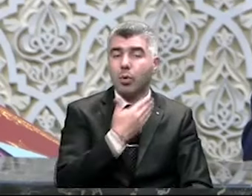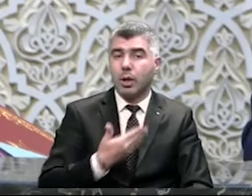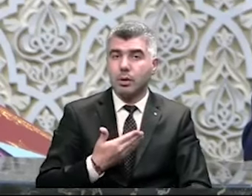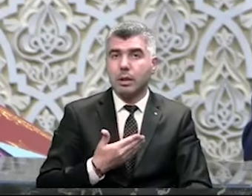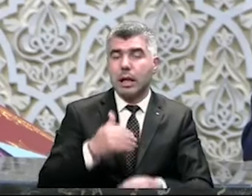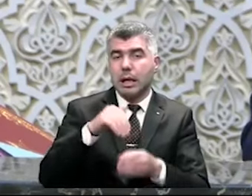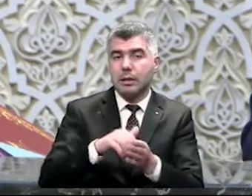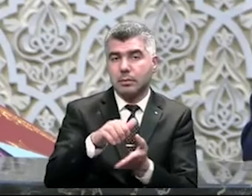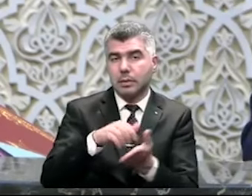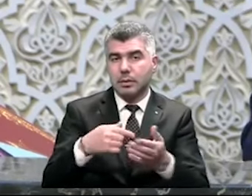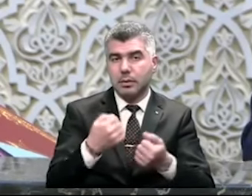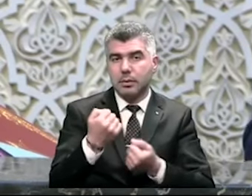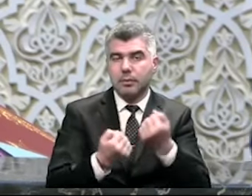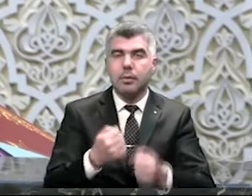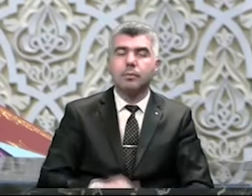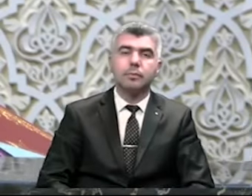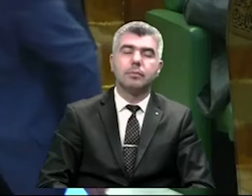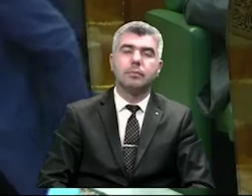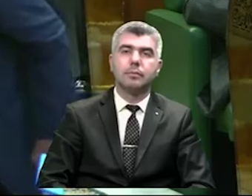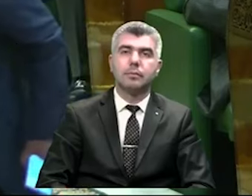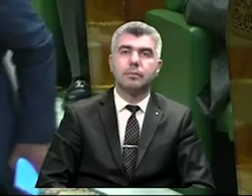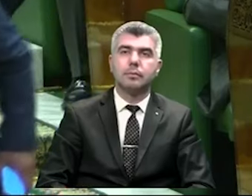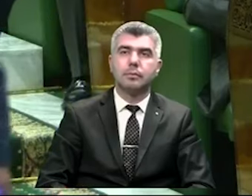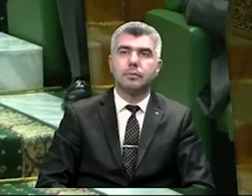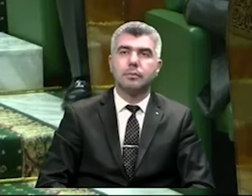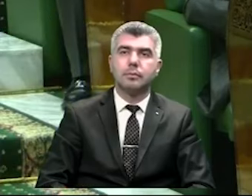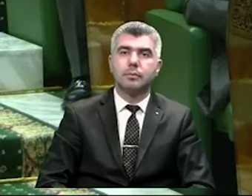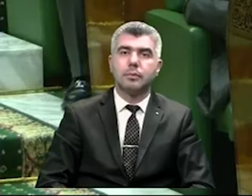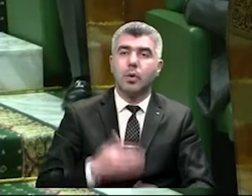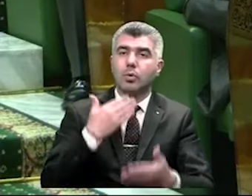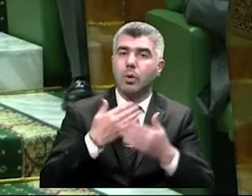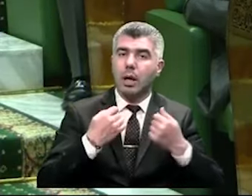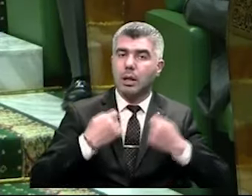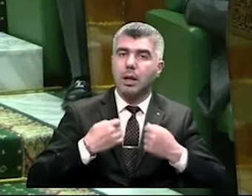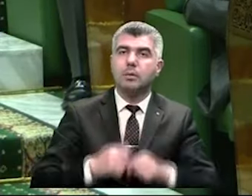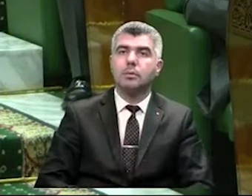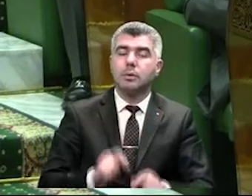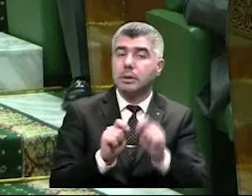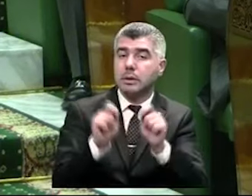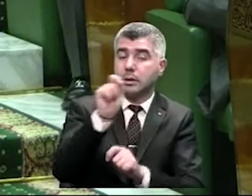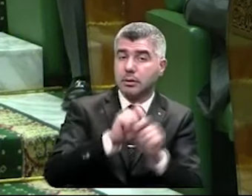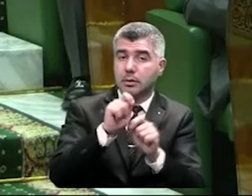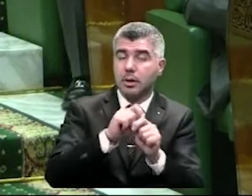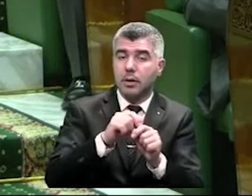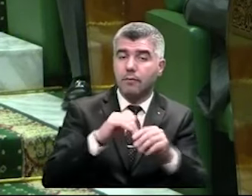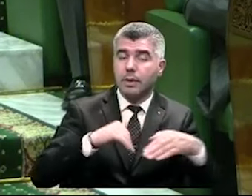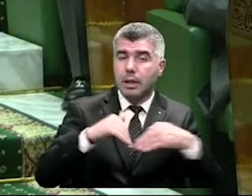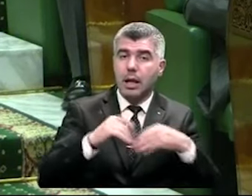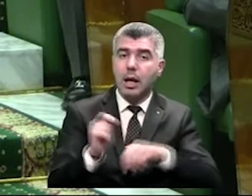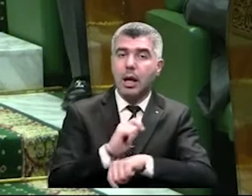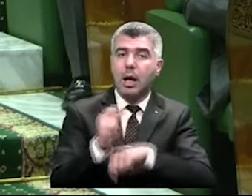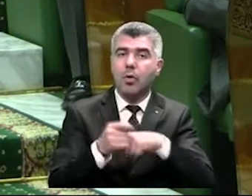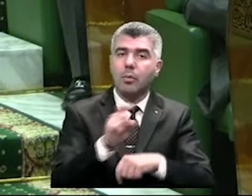والمعاصره لتقديم السؤال سي سعيد تفضل شكرا سيد الرئيس عن تاهيل الطرق القرويه نسائلكم سيد